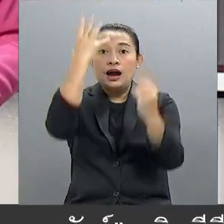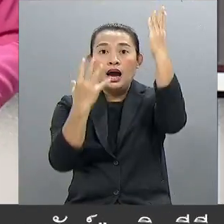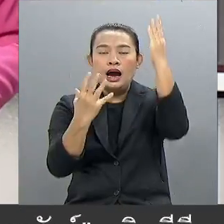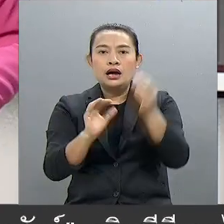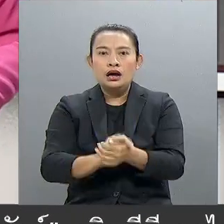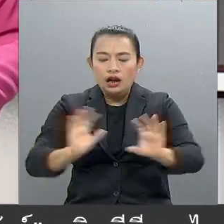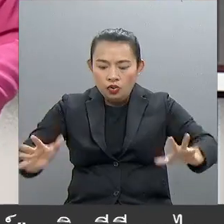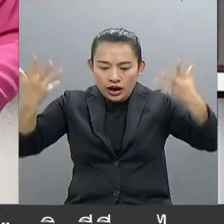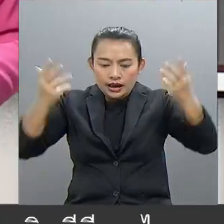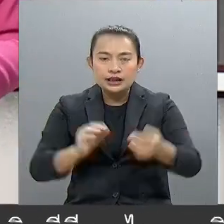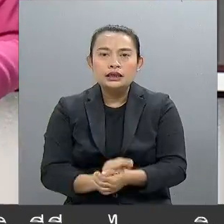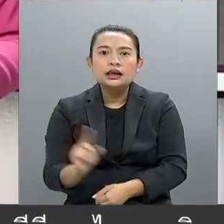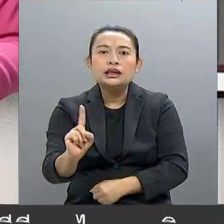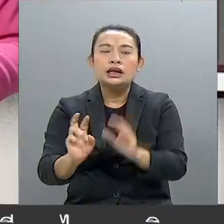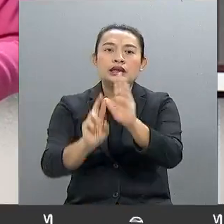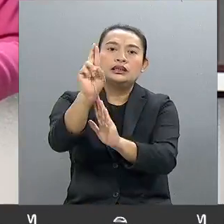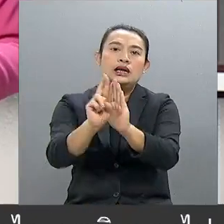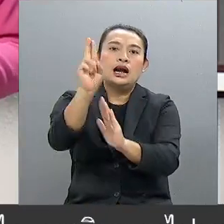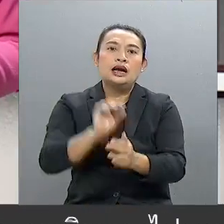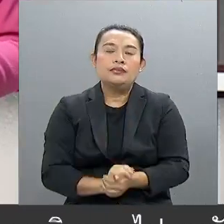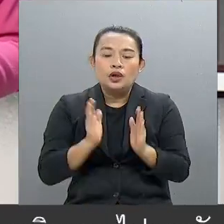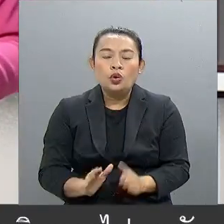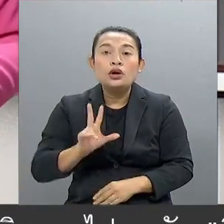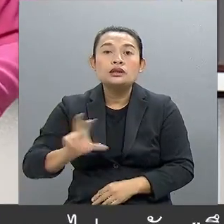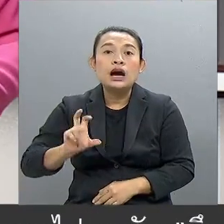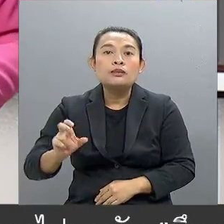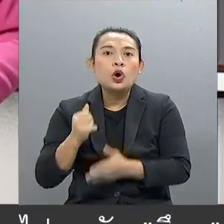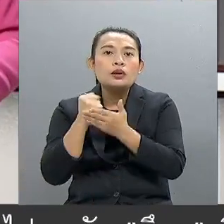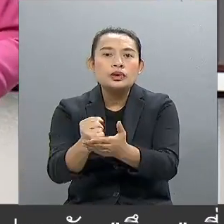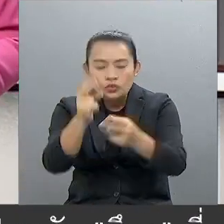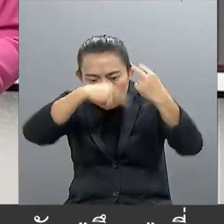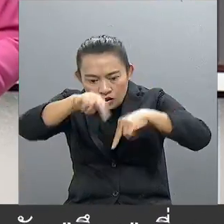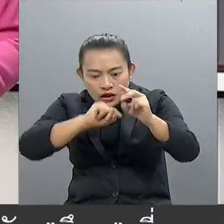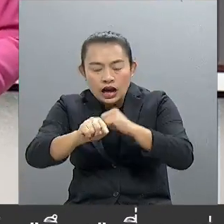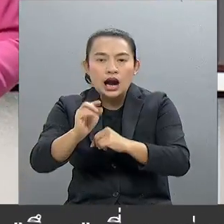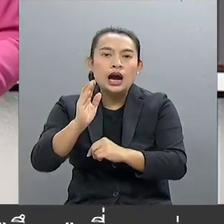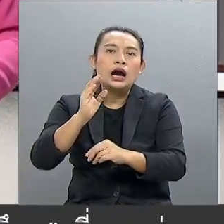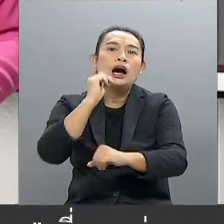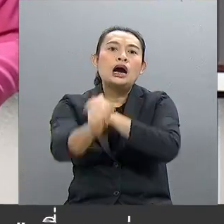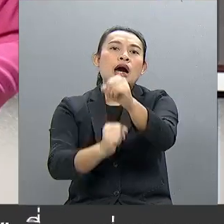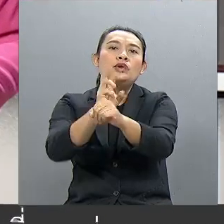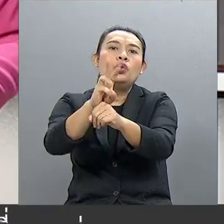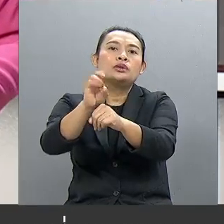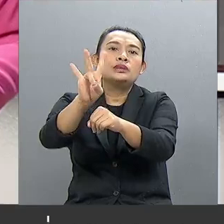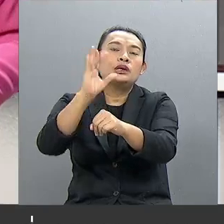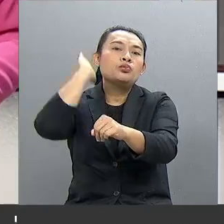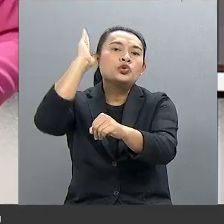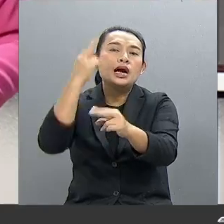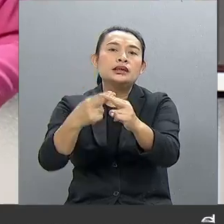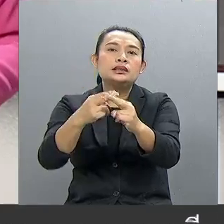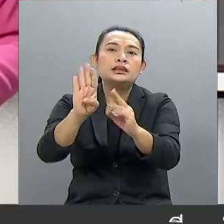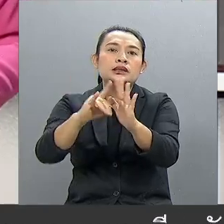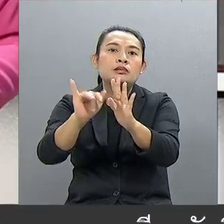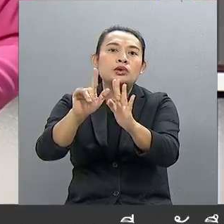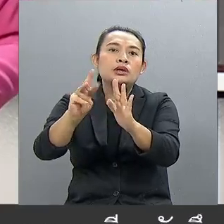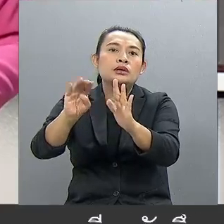หมู่บ้านกว่า300คนเลยนะคะไปตามหานายบุญมีจันแปลงค่ะอายุ67ปีนะคะหายเข้าไปในป่า 3-4 วัน